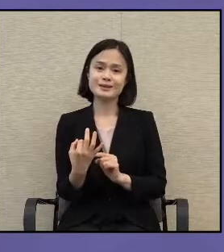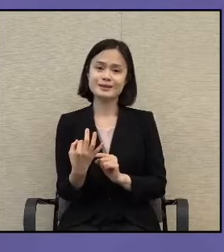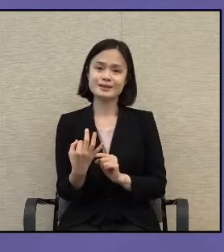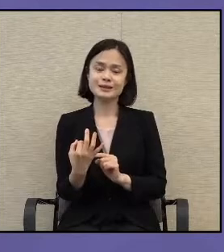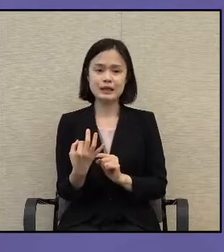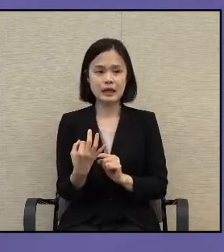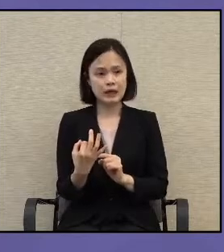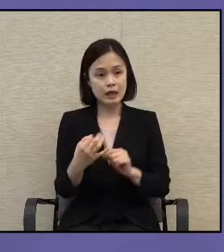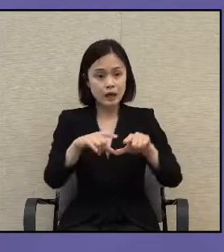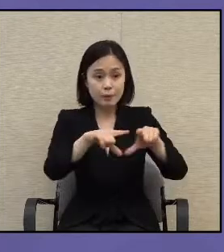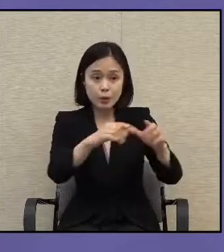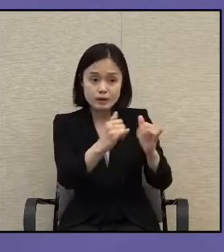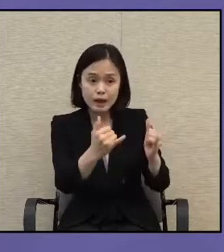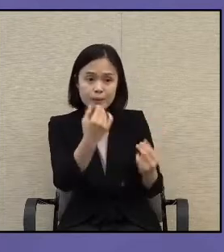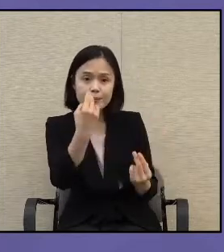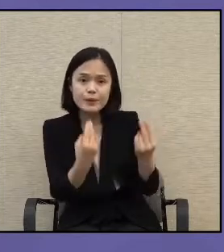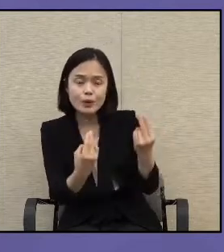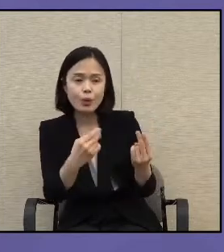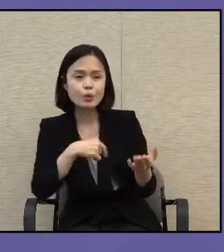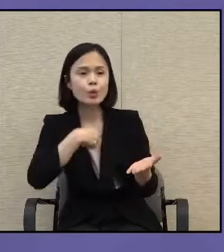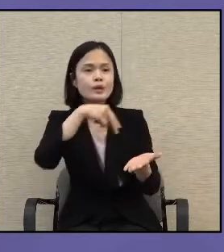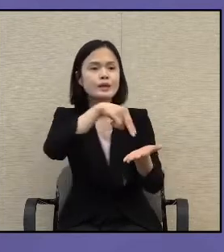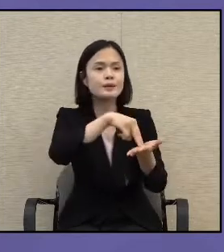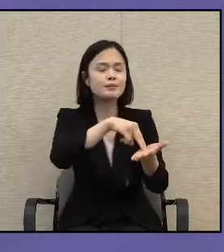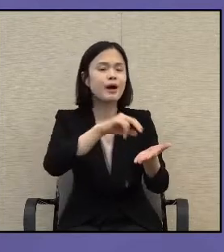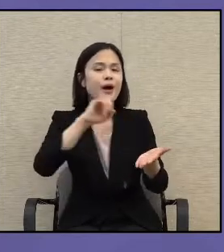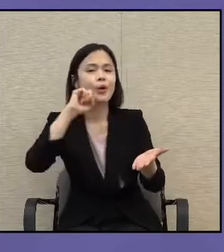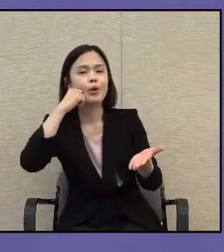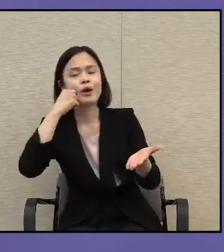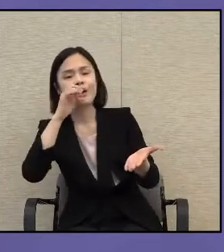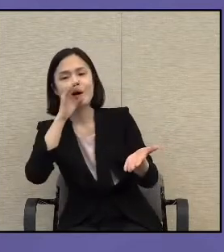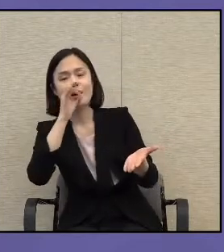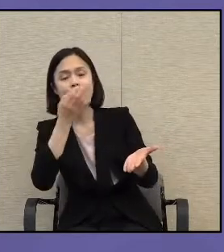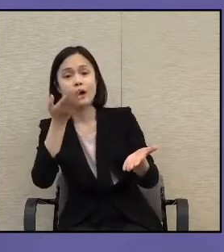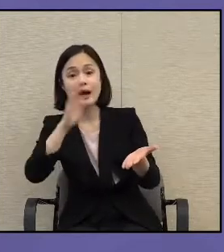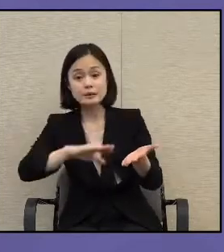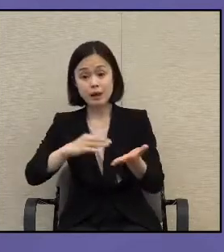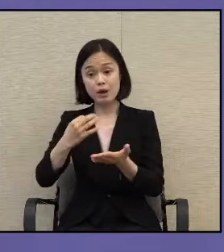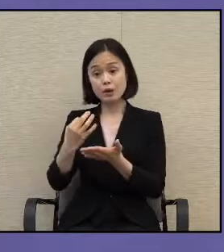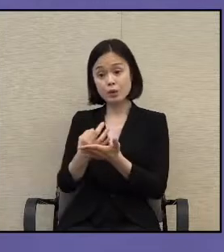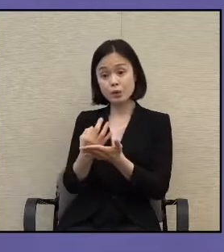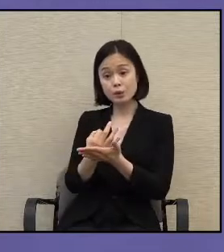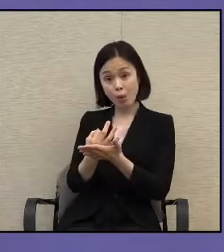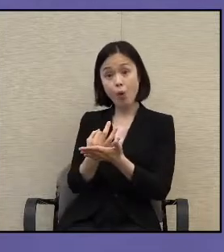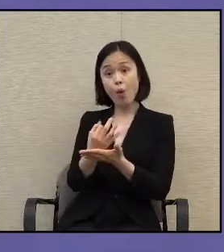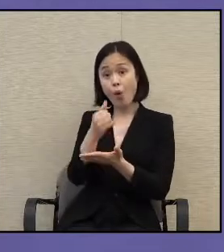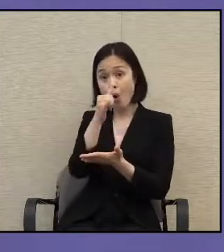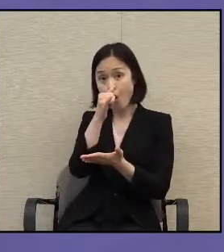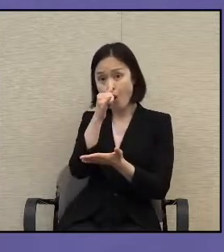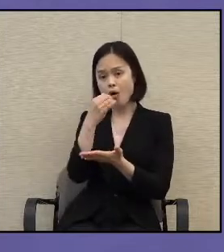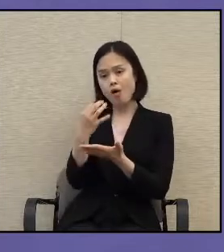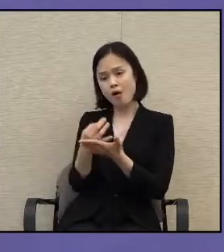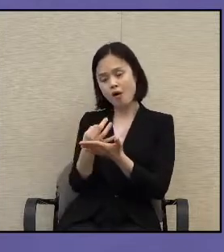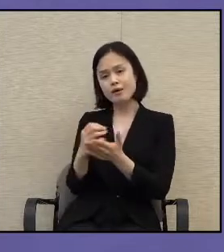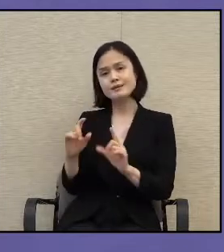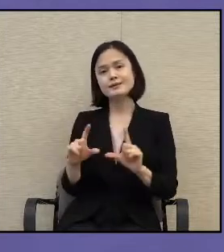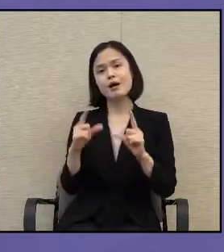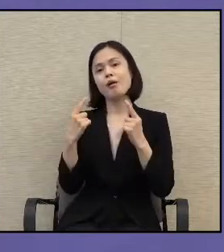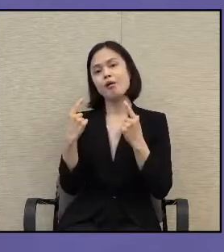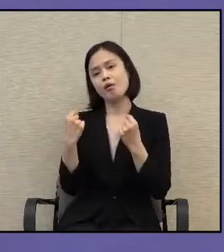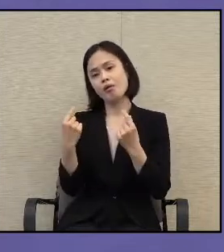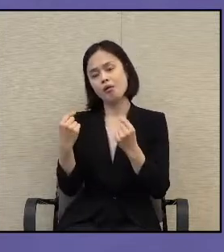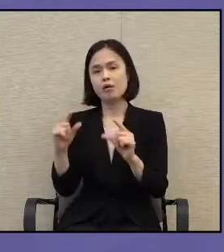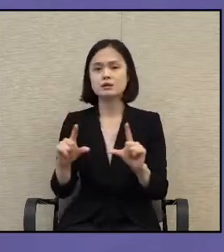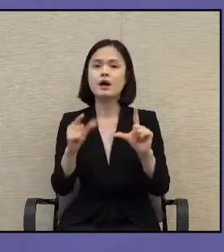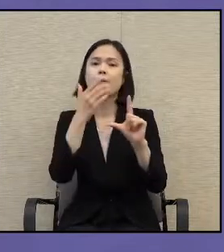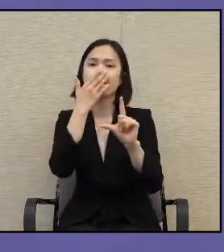훨씬 못하지만 그래도 유지해 나가는 것들을 볼 수 있습니다. 곧 이제 어쩌면은 이때에